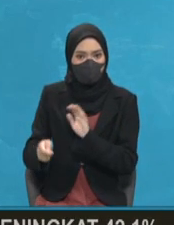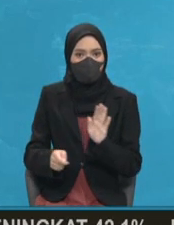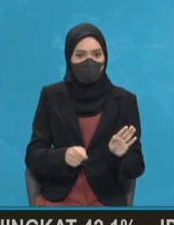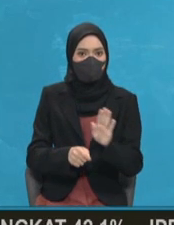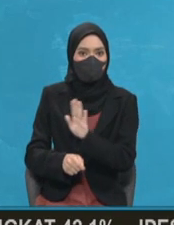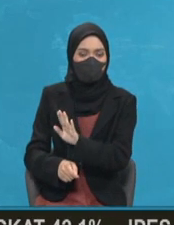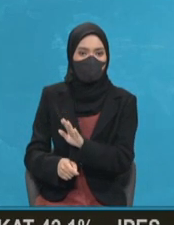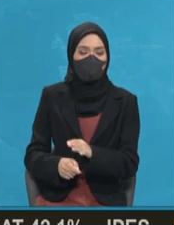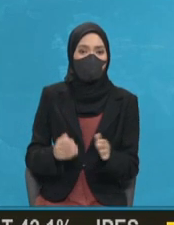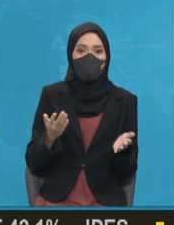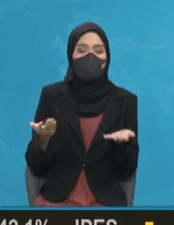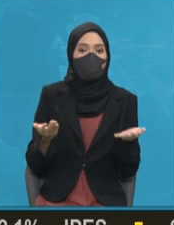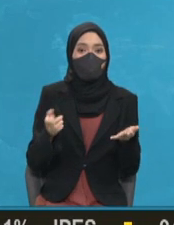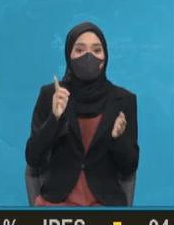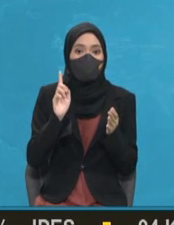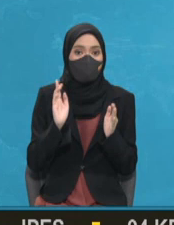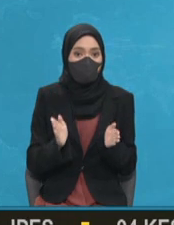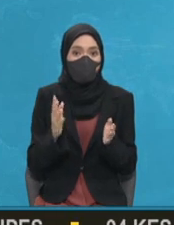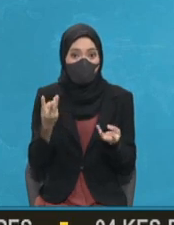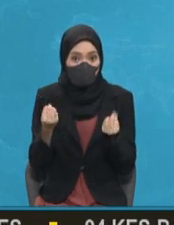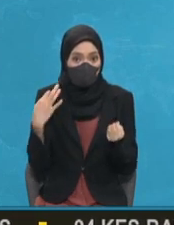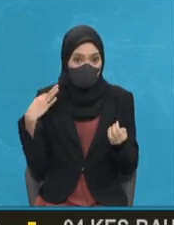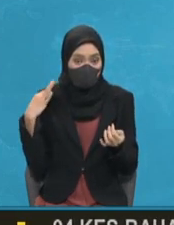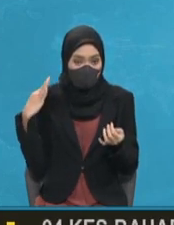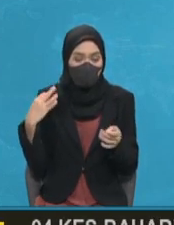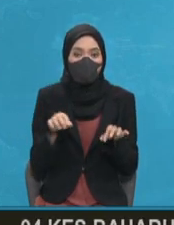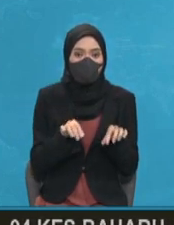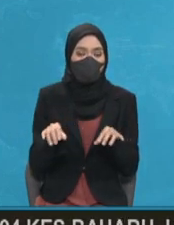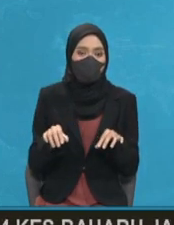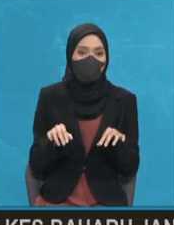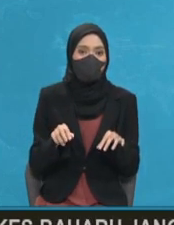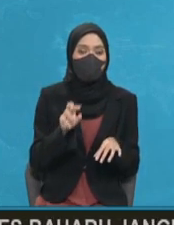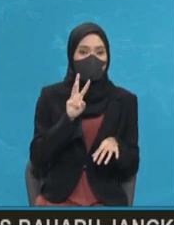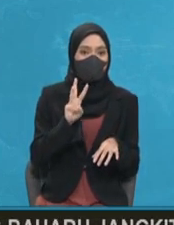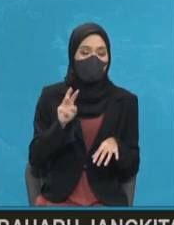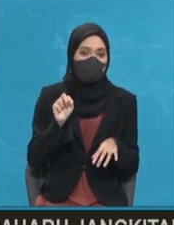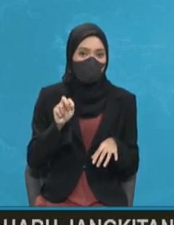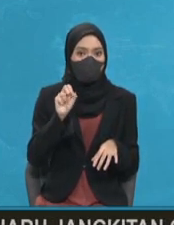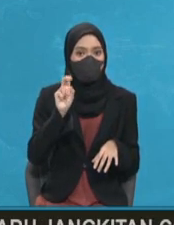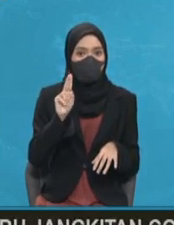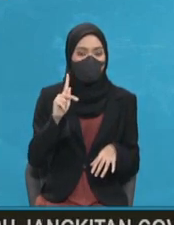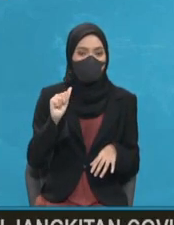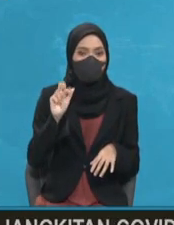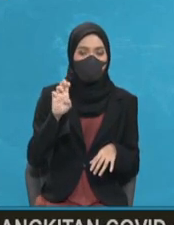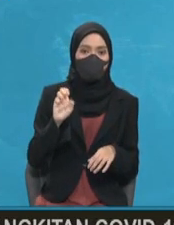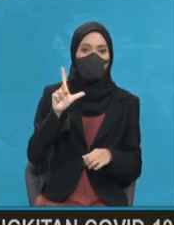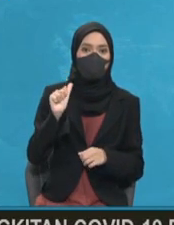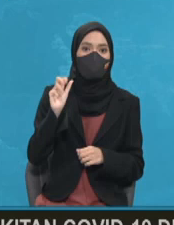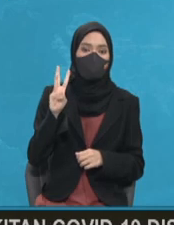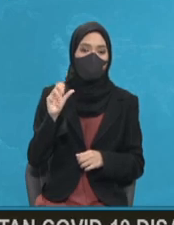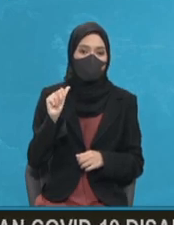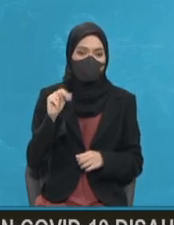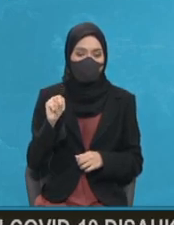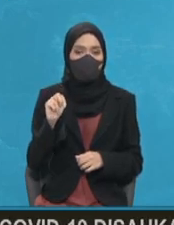berminat untuk menjadi sukarelawan dari zaman sesawang sukarelawan belia Dida beda-beda blue dot sukarelawan belia.com